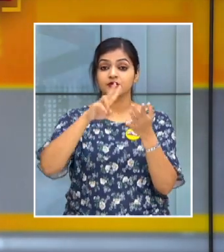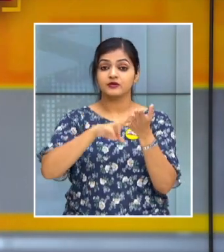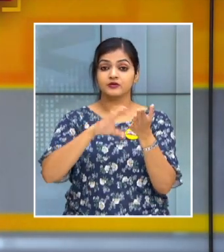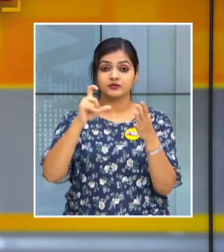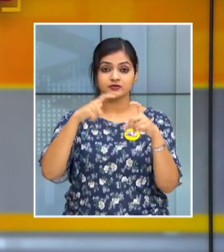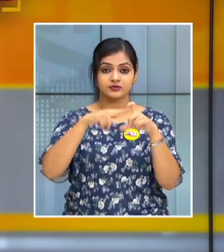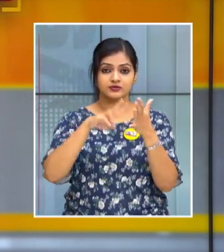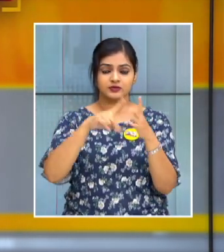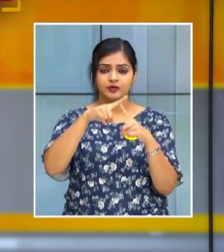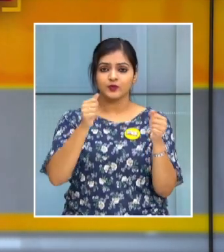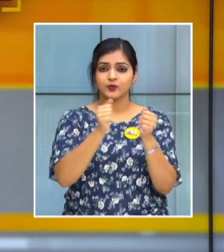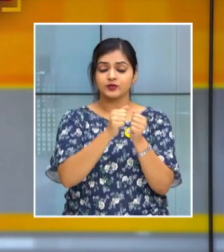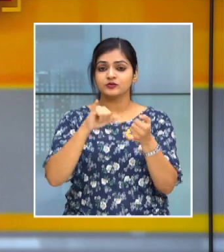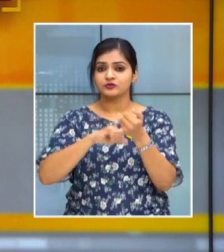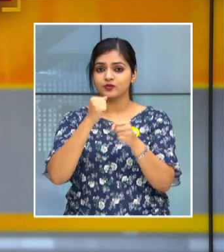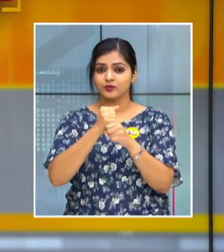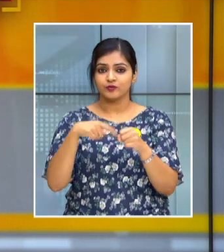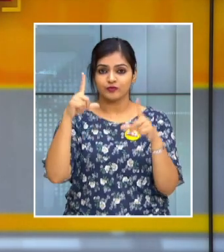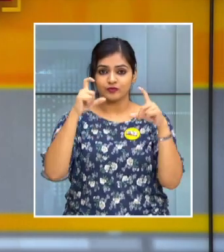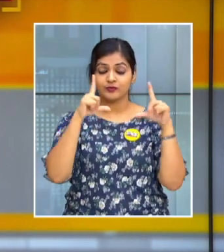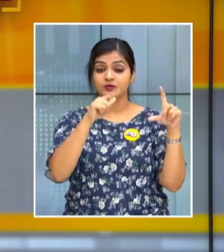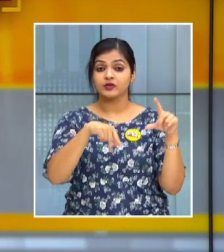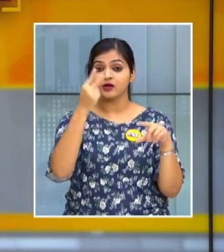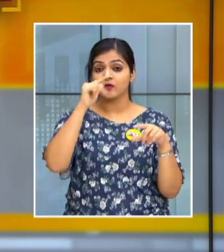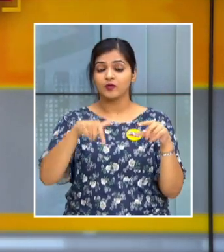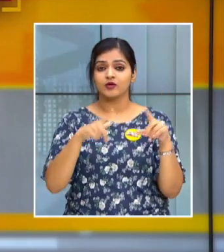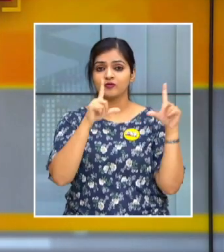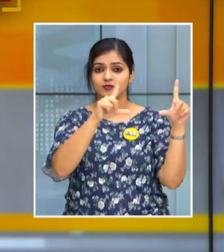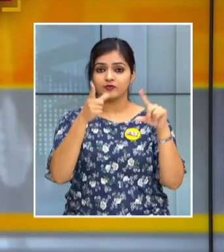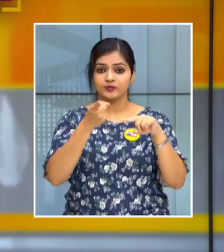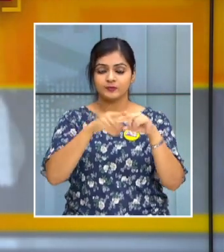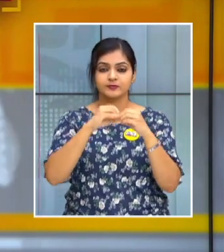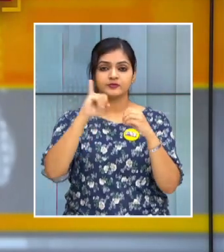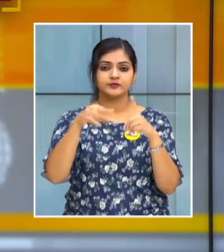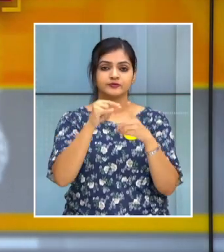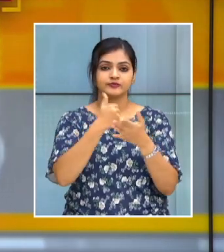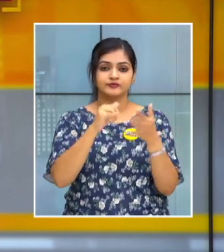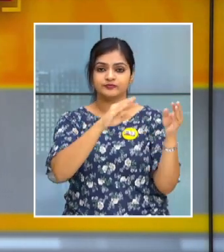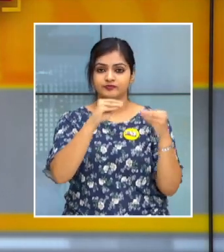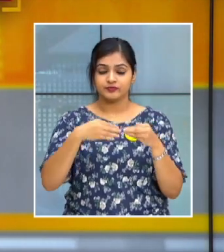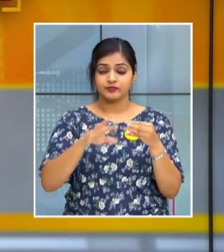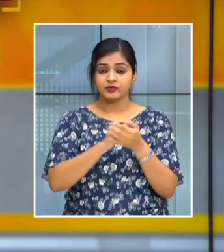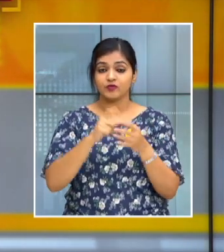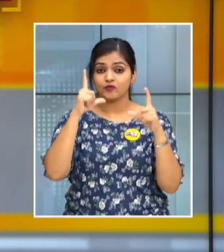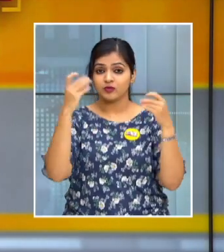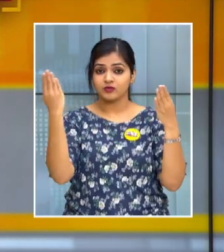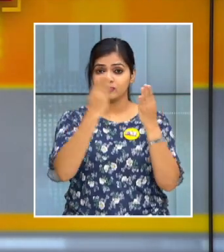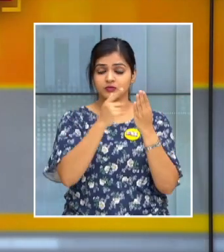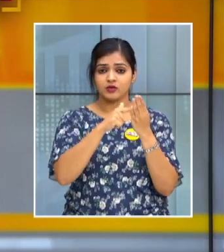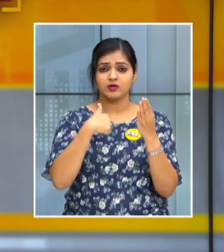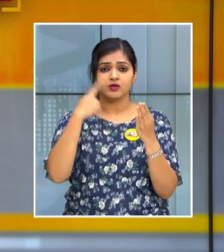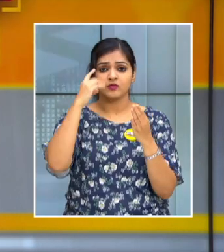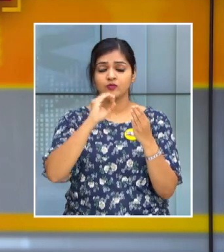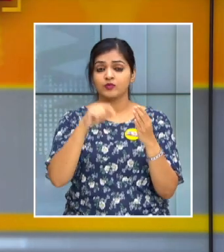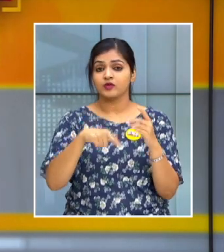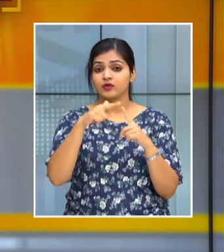ഇന്നസെന്റിനൊപ്പം നിൽക്കുന്ന സുരേഷ് ഗോപിയുടെ ചിത്രം സഹിതം ഇരിങ്ങാലക്കുടയിൽ സ്ഥാപിച്ച ഫ്ലക്സ് ബോർഡ് BJP നീക്കം ചെയ്തു. ചിത്രം ഉപയോഗിച്ചത് അറിവോടെയല്ലെന്ന്